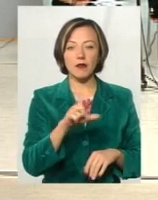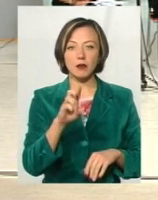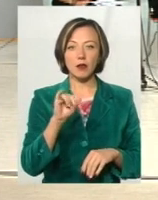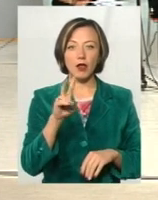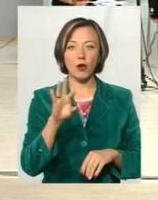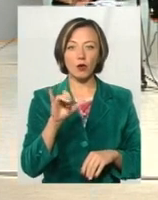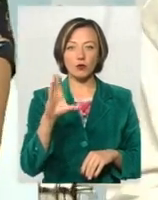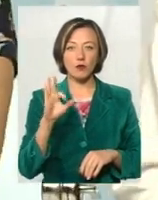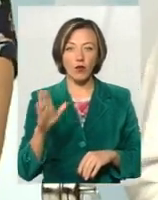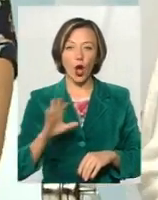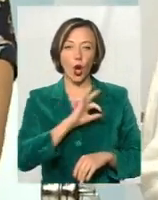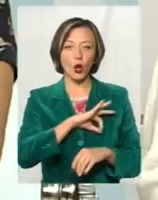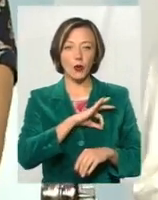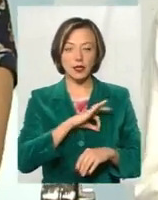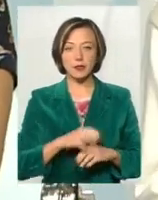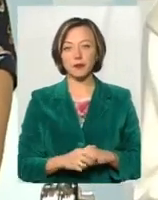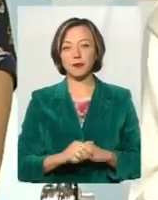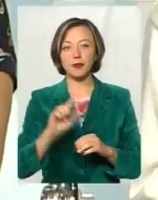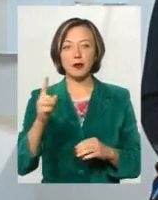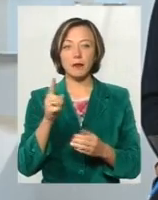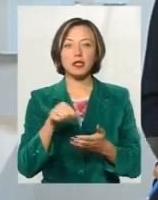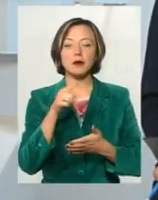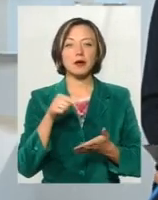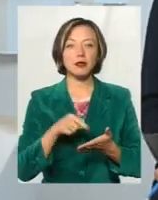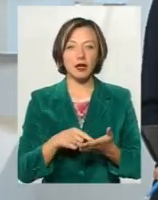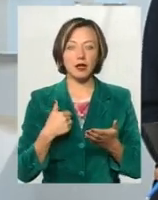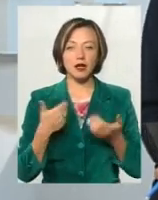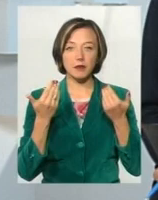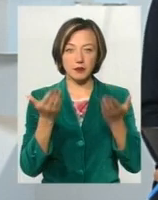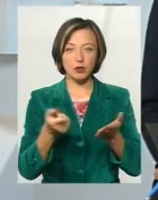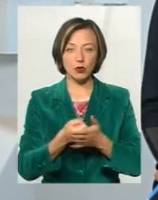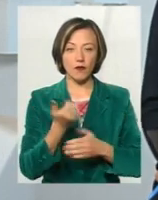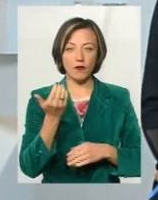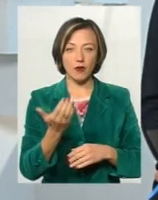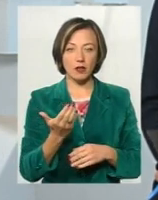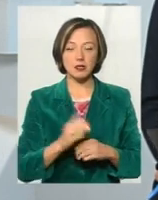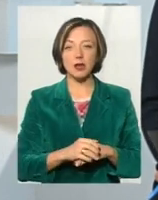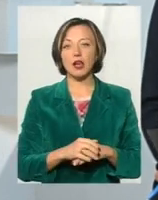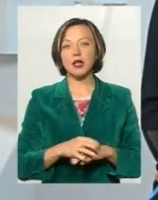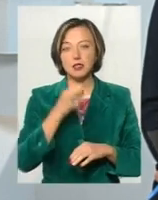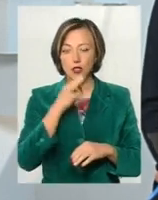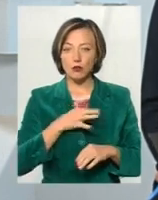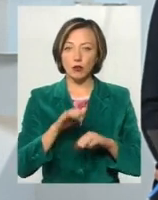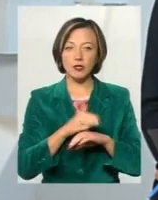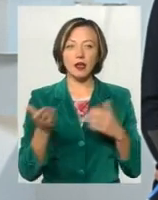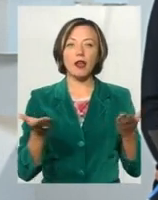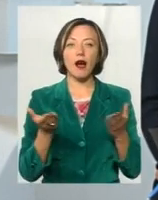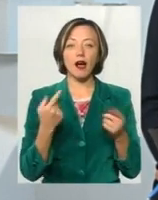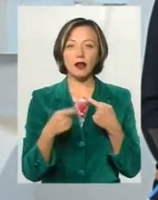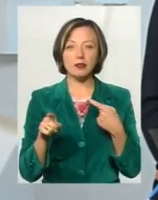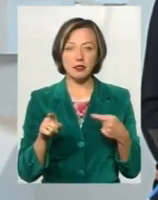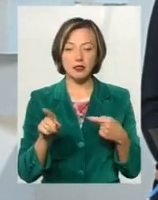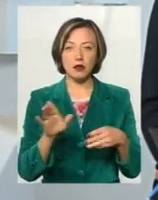юрист. Добрий вечір. Отож, перше питання я адресую до вас, пані Ольго. Скажіть, будь ласка, все ж таки, яка різниця між